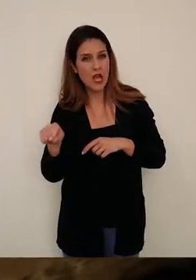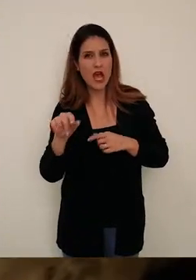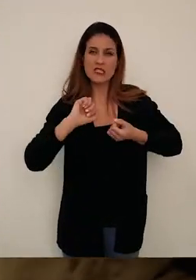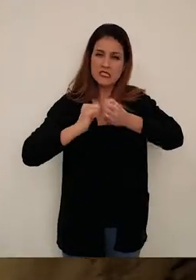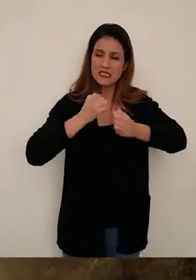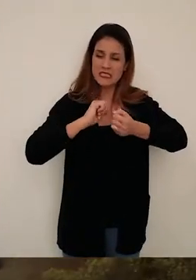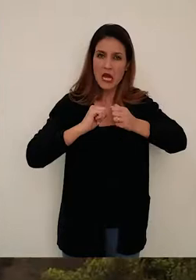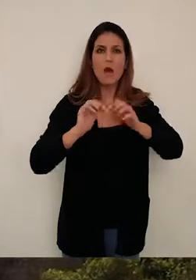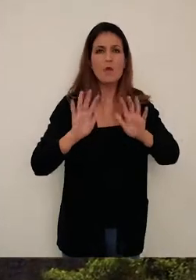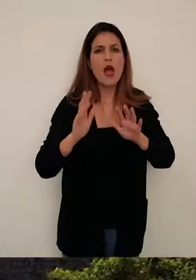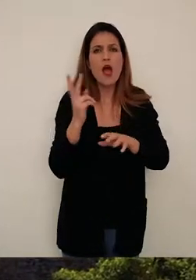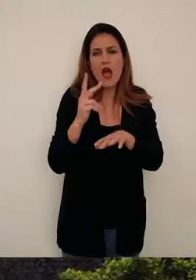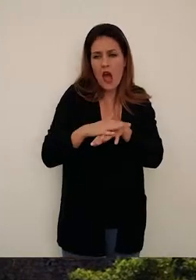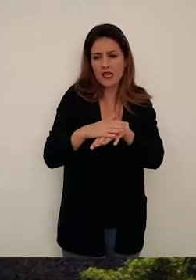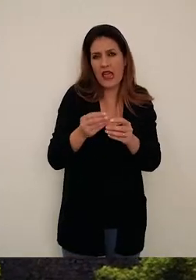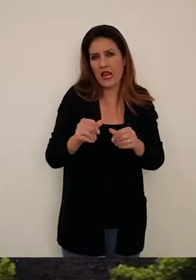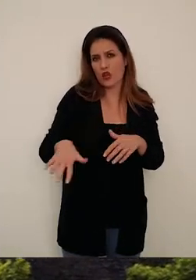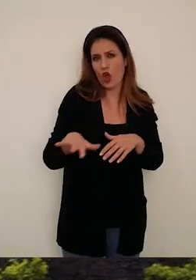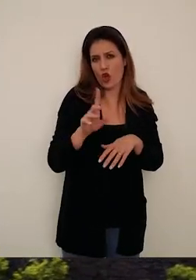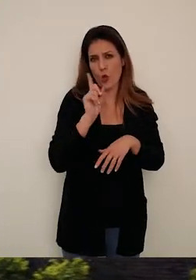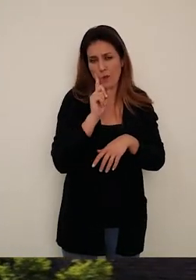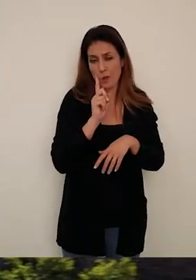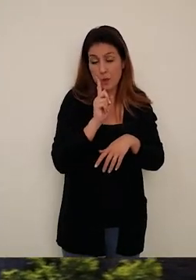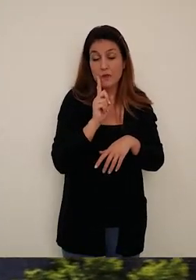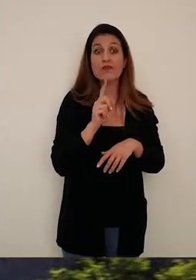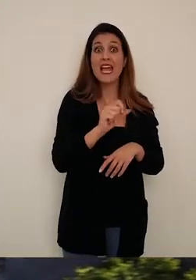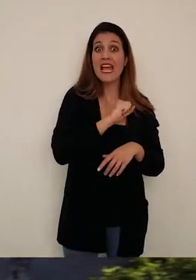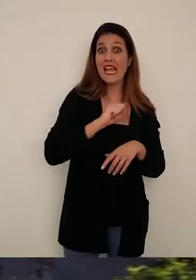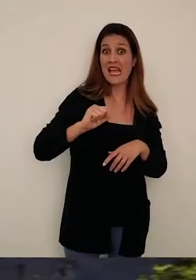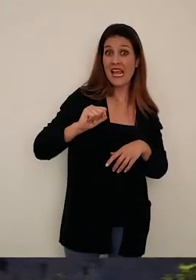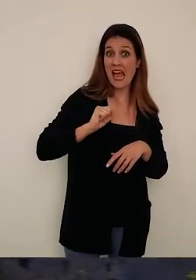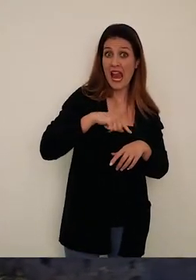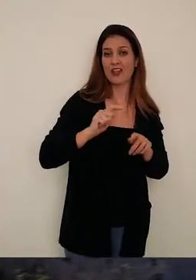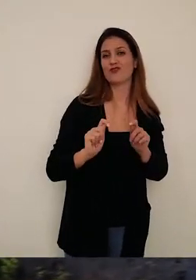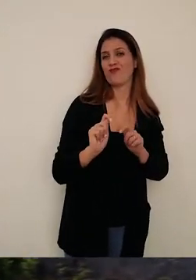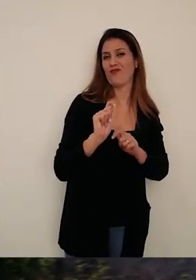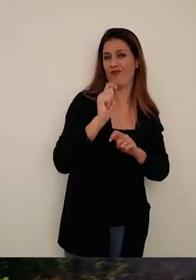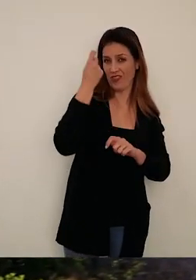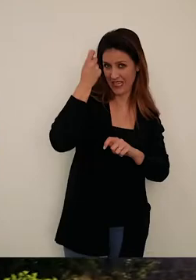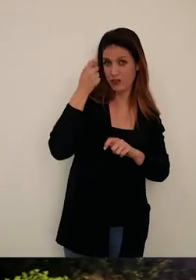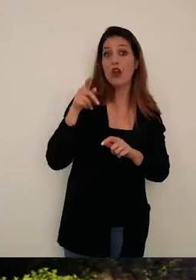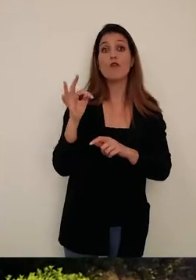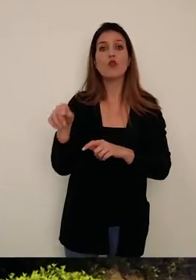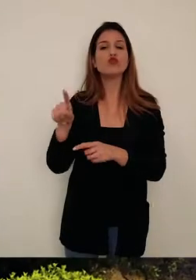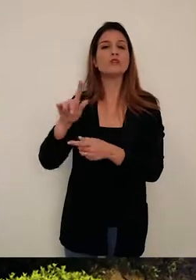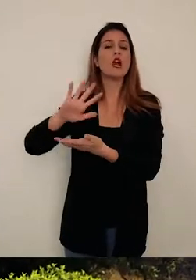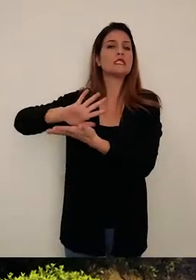peraltro figlie di uno stesso territorio. I Galatei ebbero la meglio su Fulcignano e la